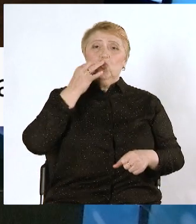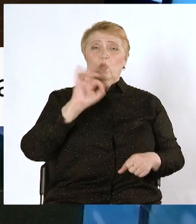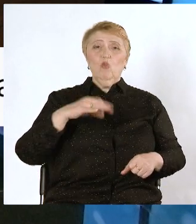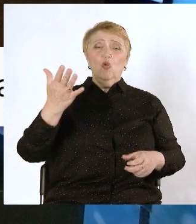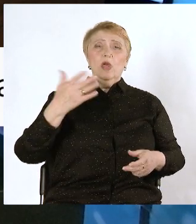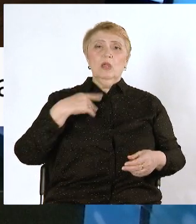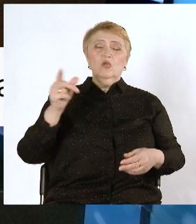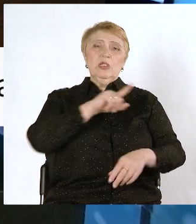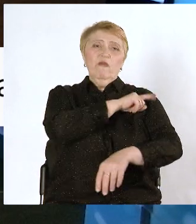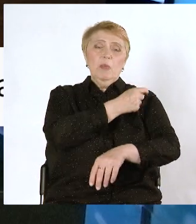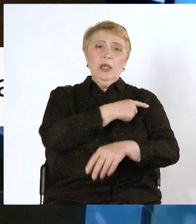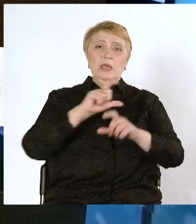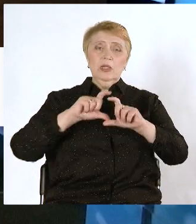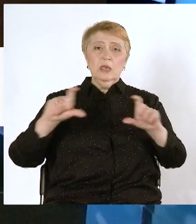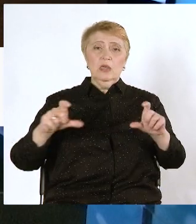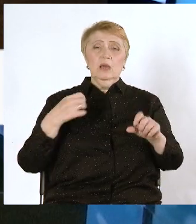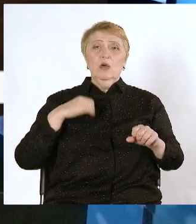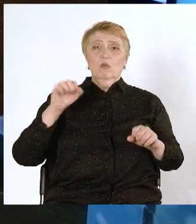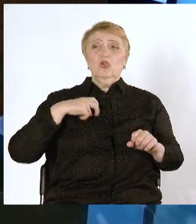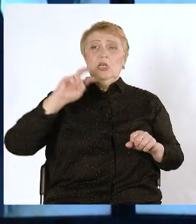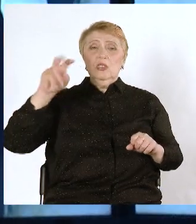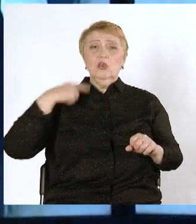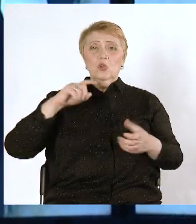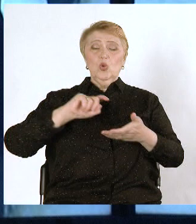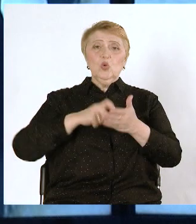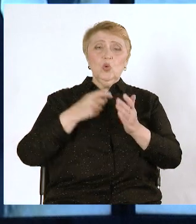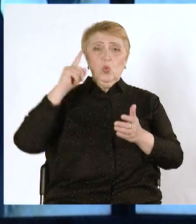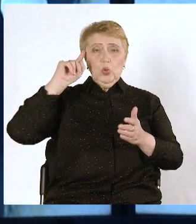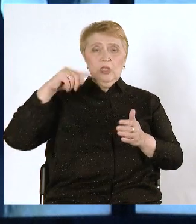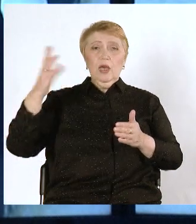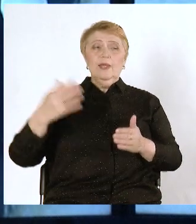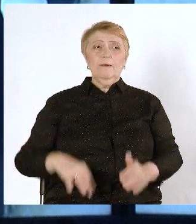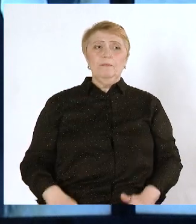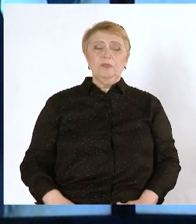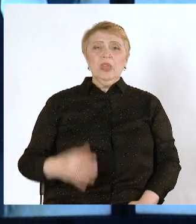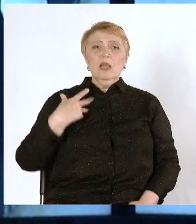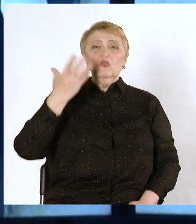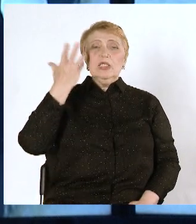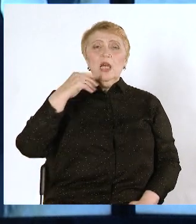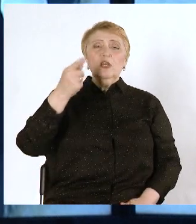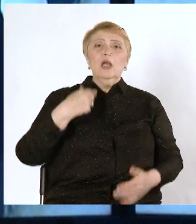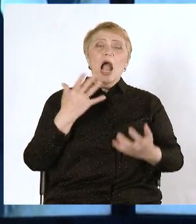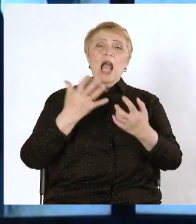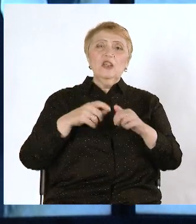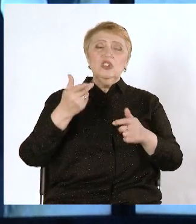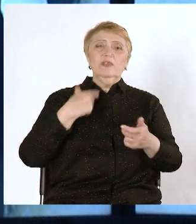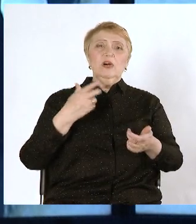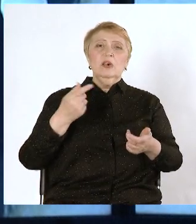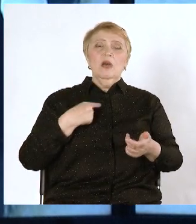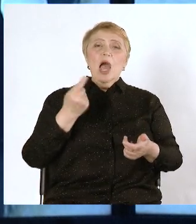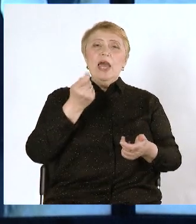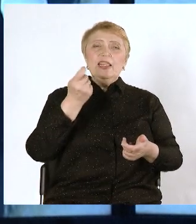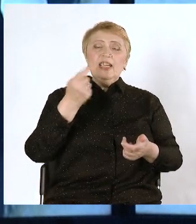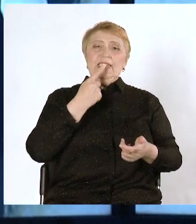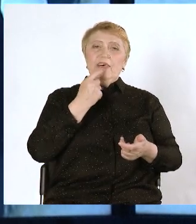может зайти и узнать вот как он дышит паша эритроциты количество эритроцитов качество эритроцита это очень